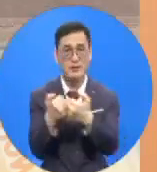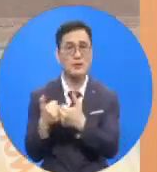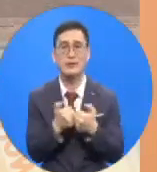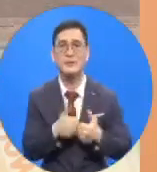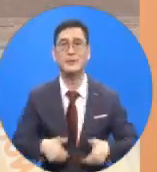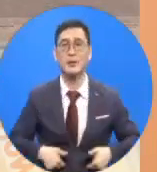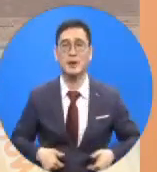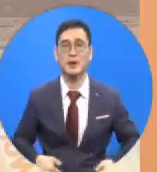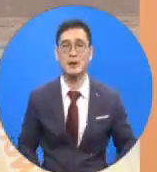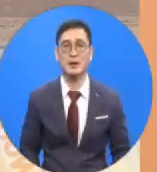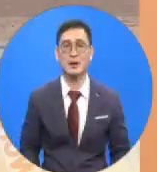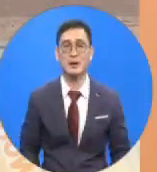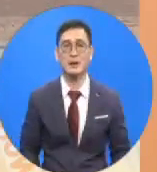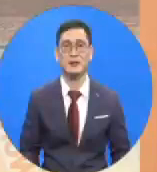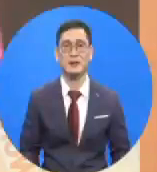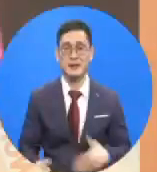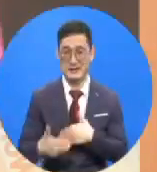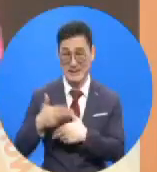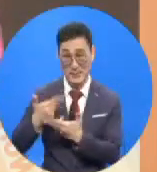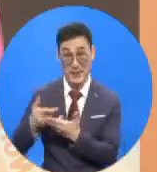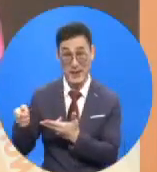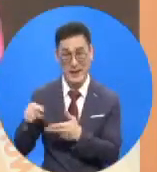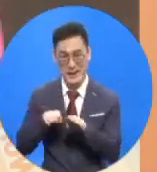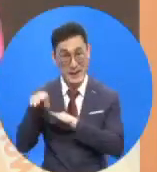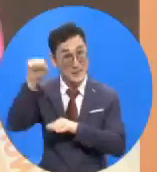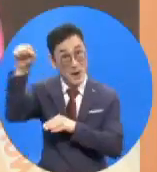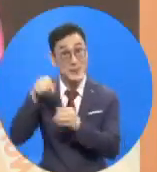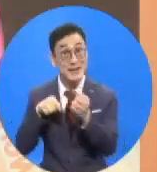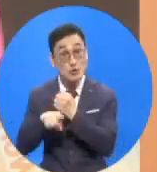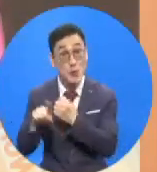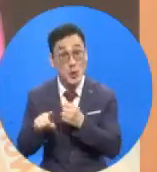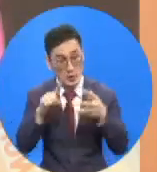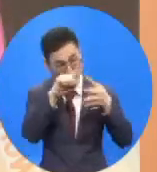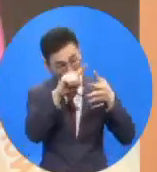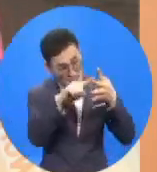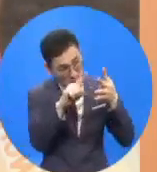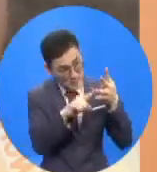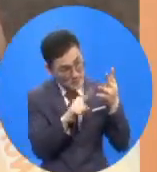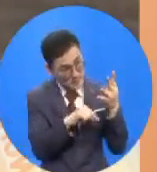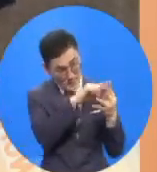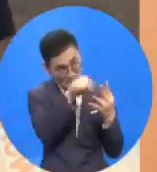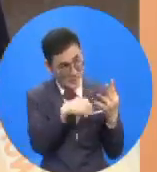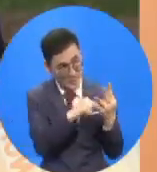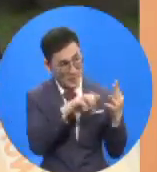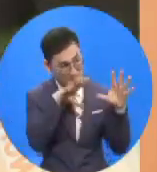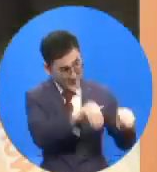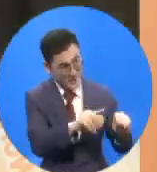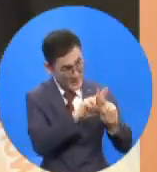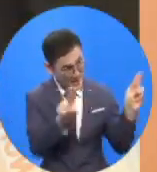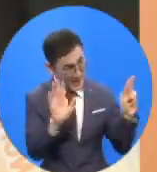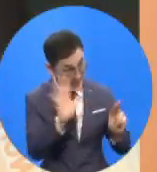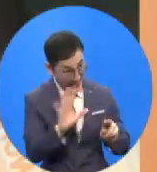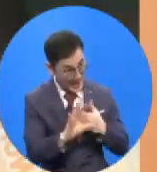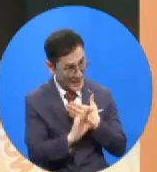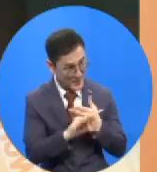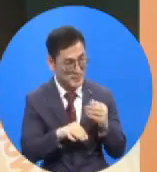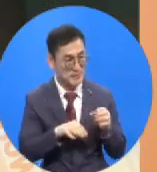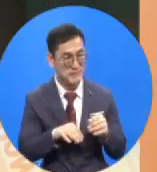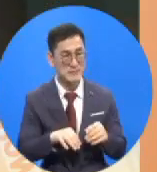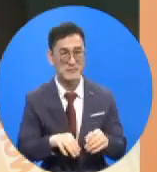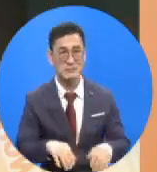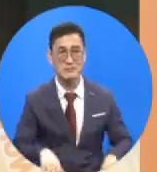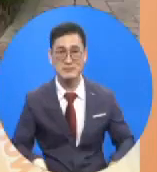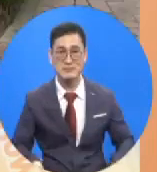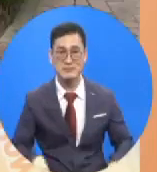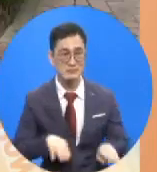파업 의 이유는 4대 악 을 철회하지 않으면 파업을 멈추지 않는다 예 파업에 끝나지 않아요 제가